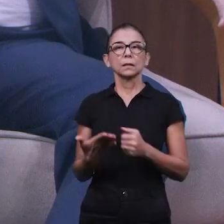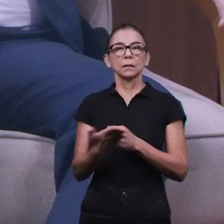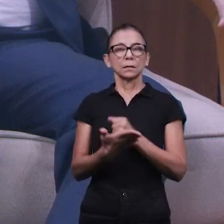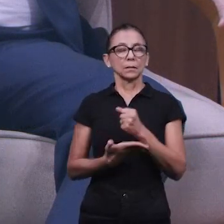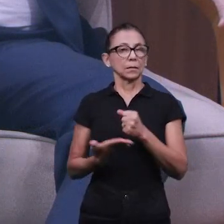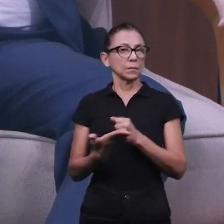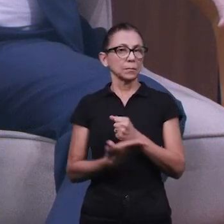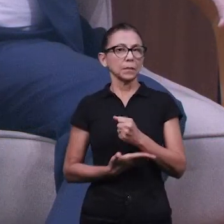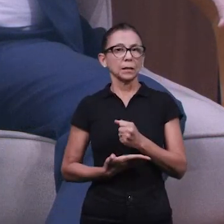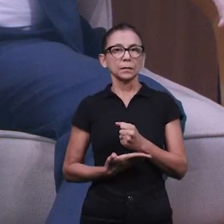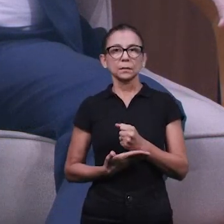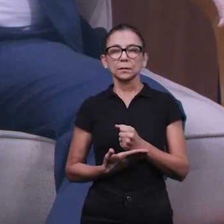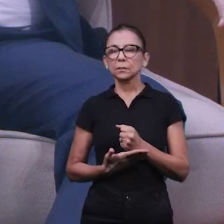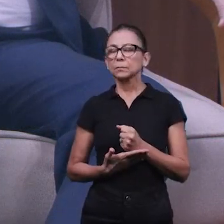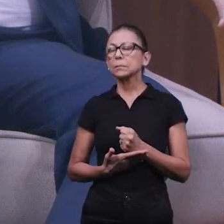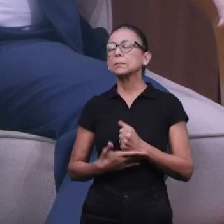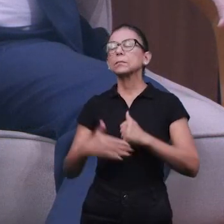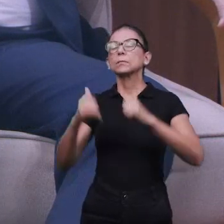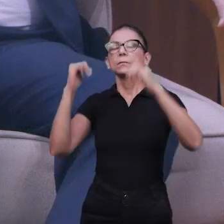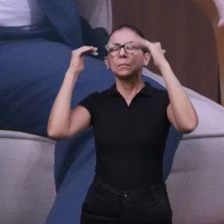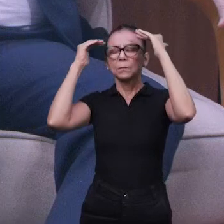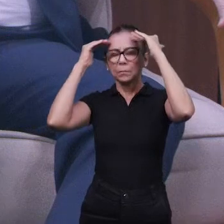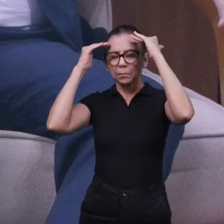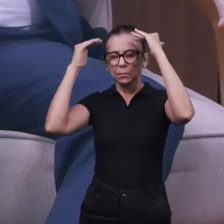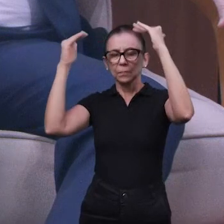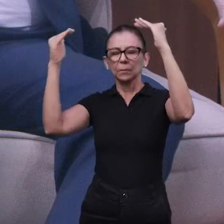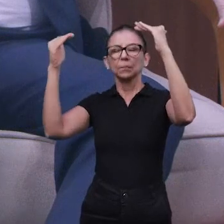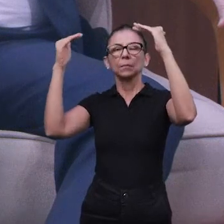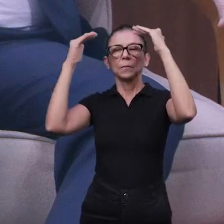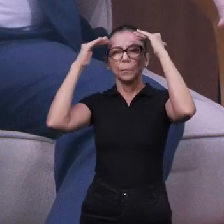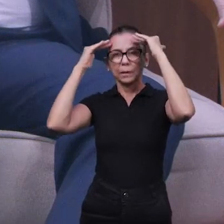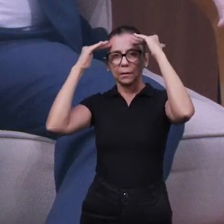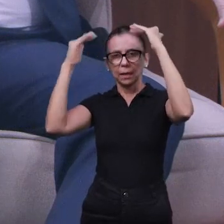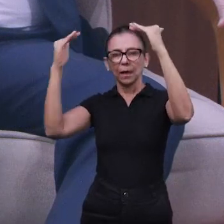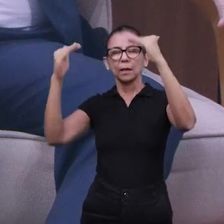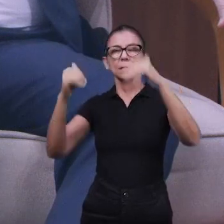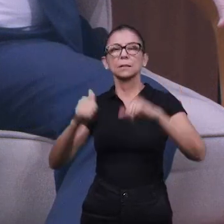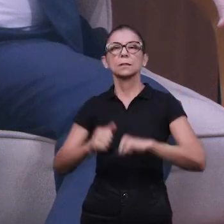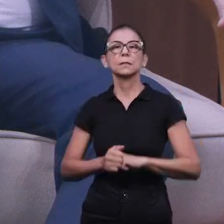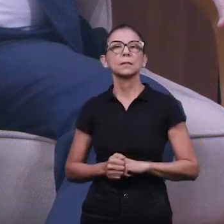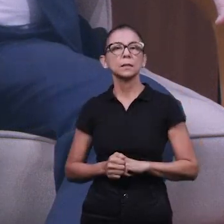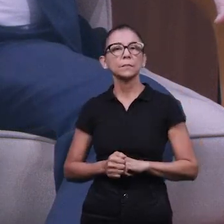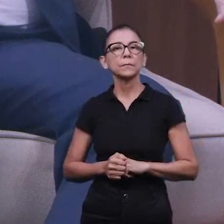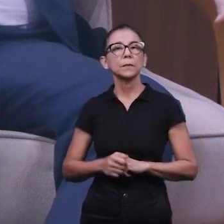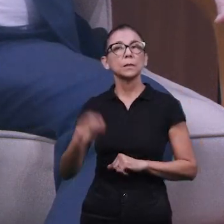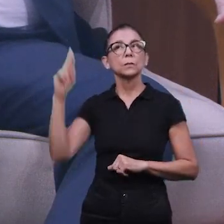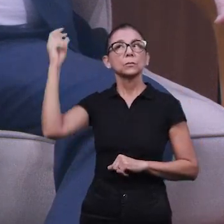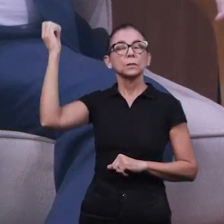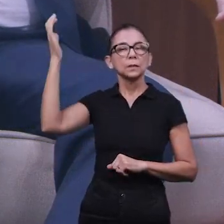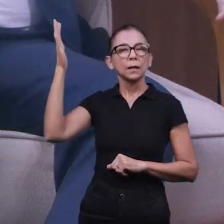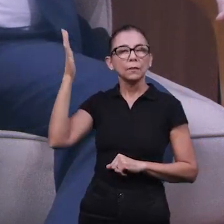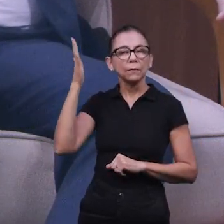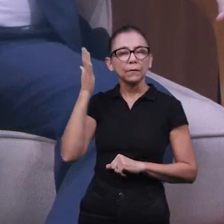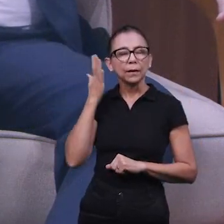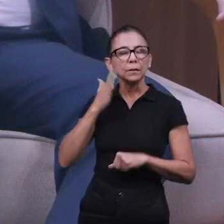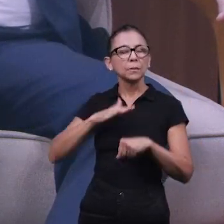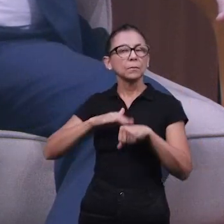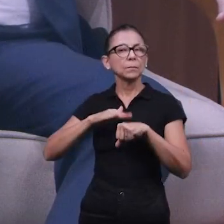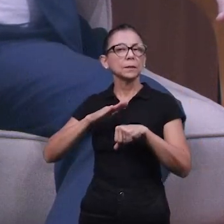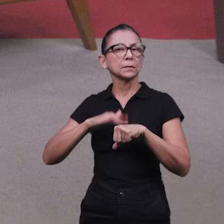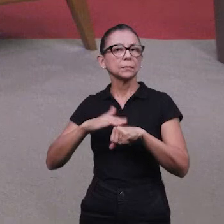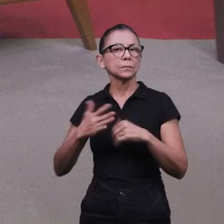c'est l'obéissance. Plus l'homme obéit, plus Dieu se révèle à lui. Et plus l'homme est